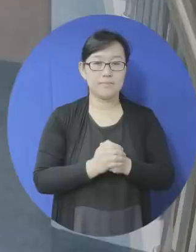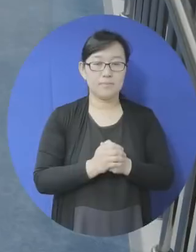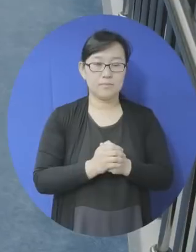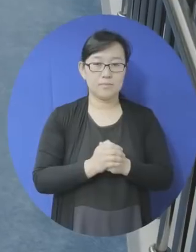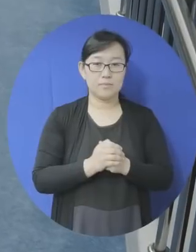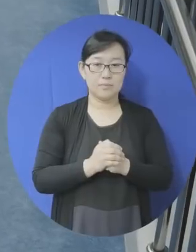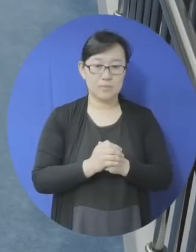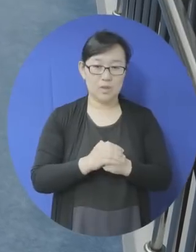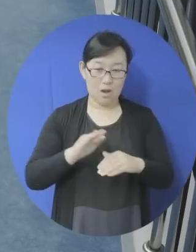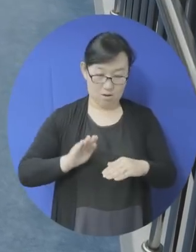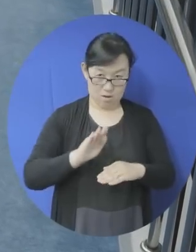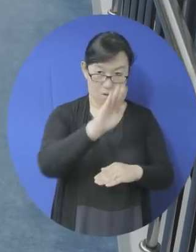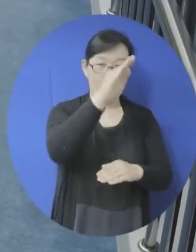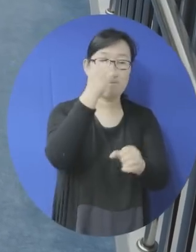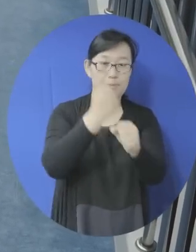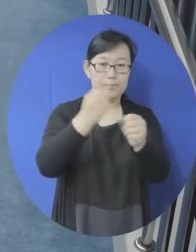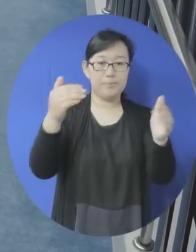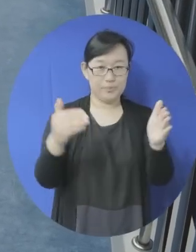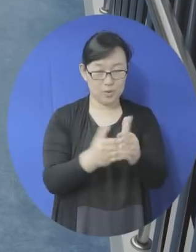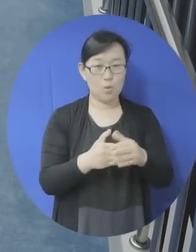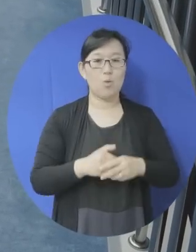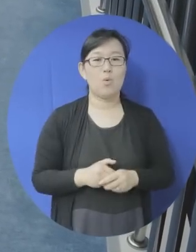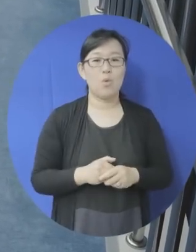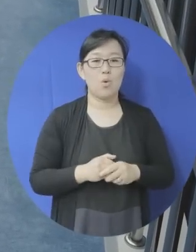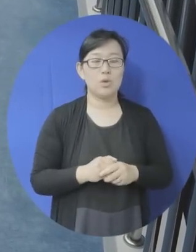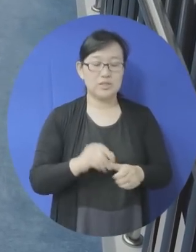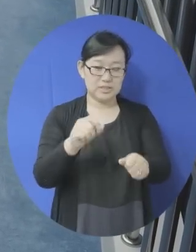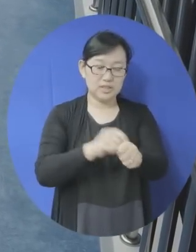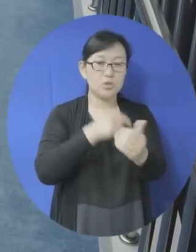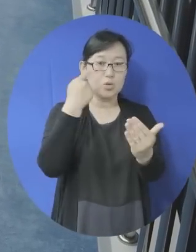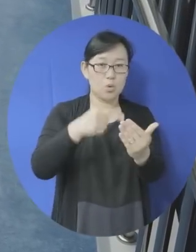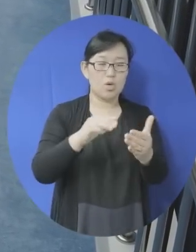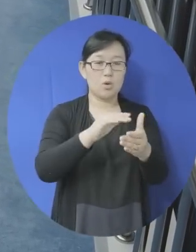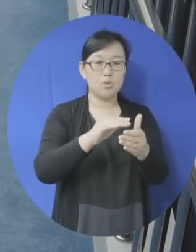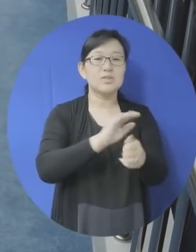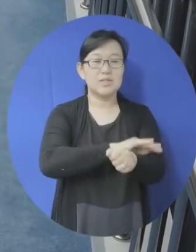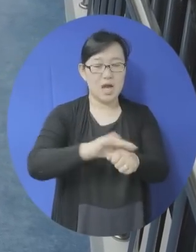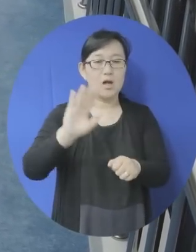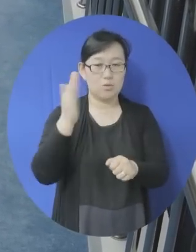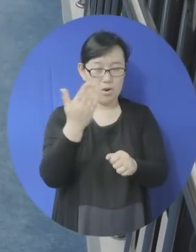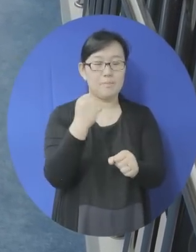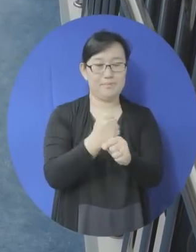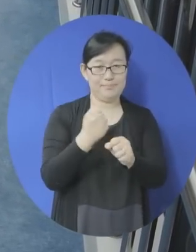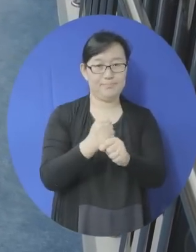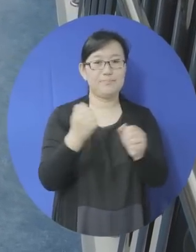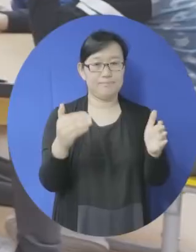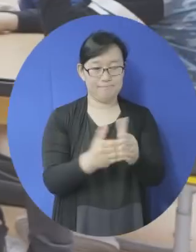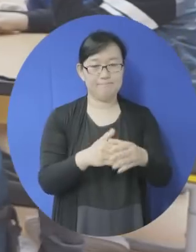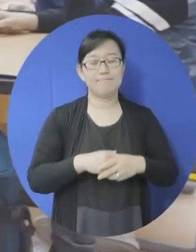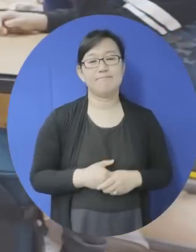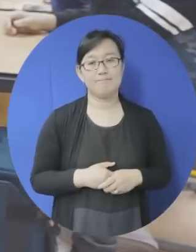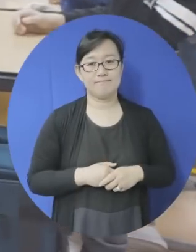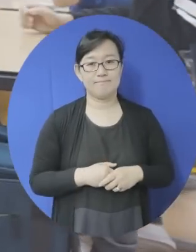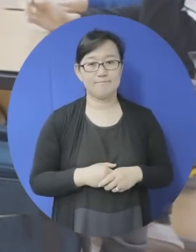층간 이동이 가능하도록 경사로를 설치하는 등 특수교육이 원활히 이루어지도록 했습니다.